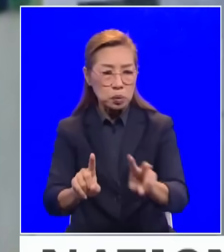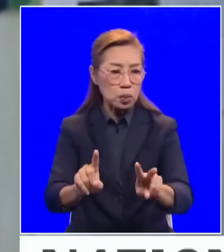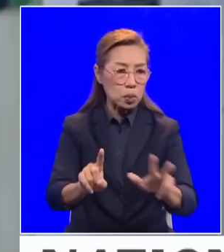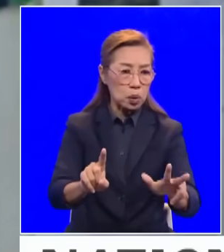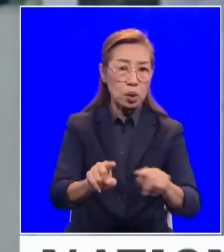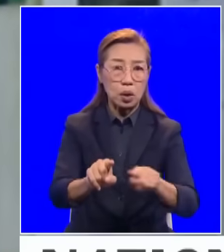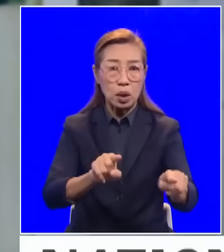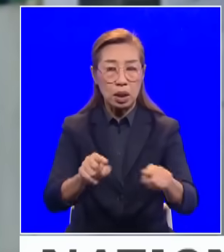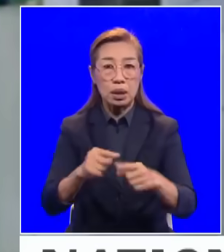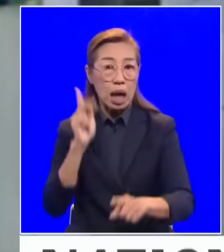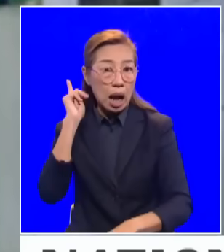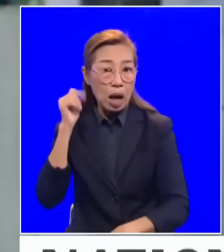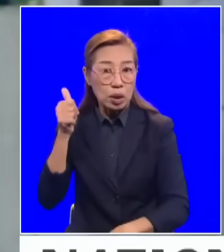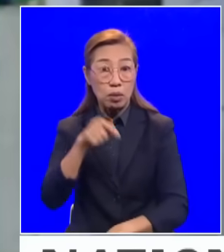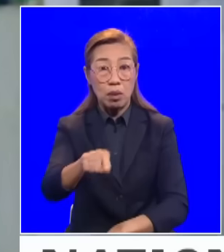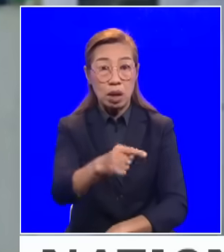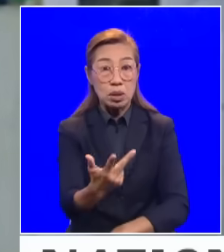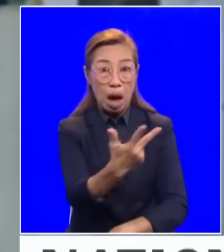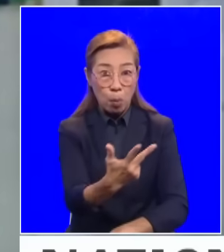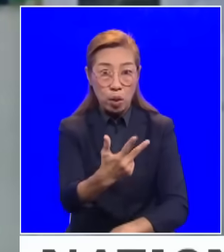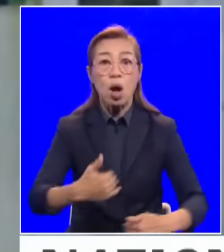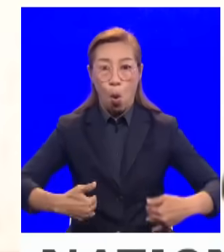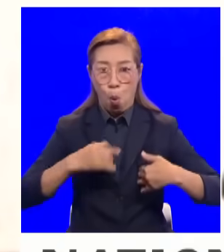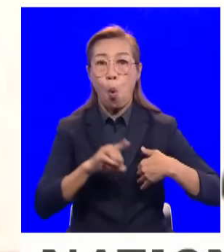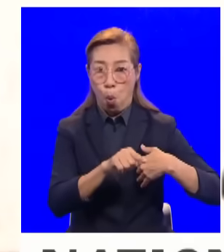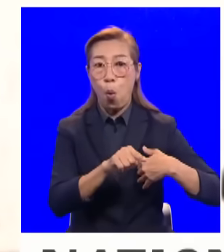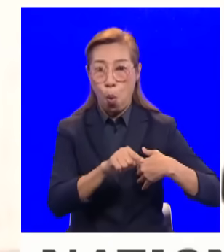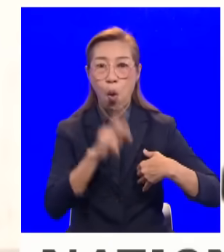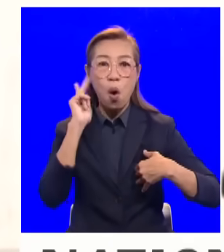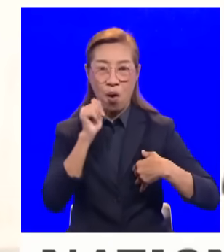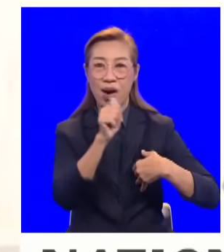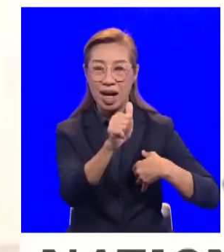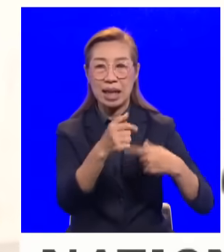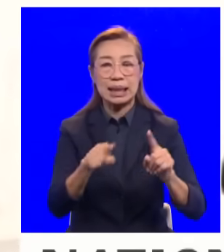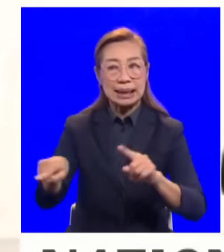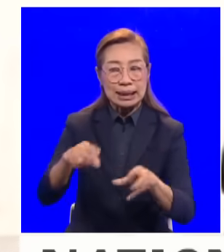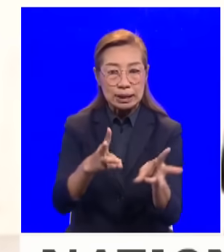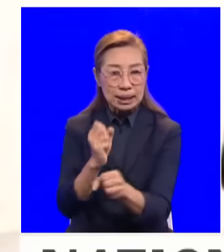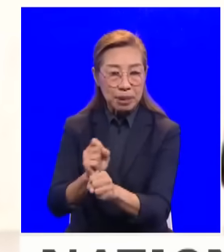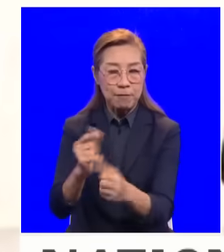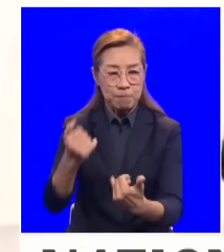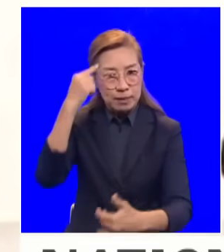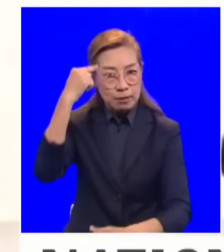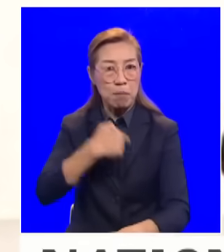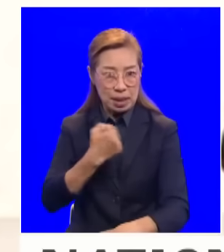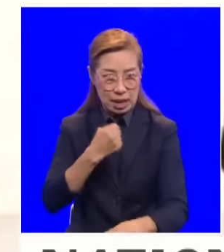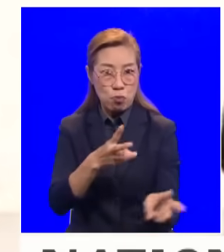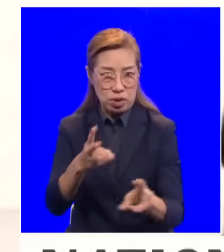าวดีก็คือว่าทั้ง3คนยังมีสัญญาณชีพอยู่ค่ะแนวทางการปฏิบัติเนี่ยตอนนี้มั่นใจว่ามาถูกทาง